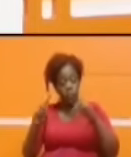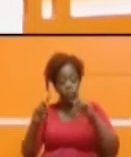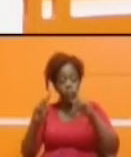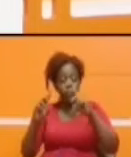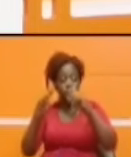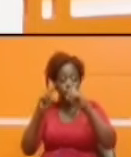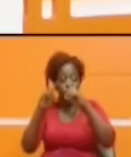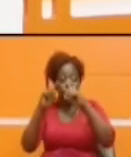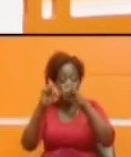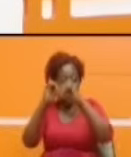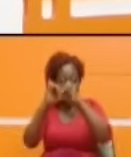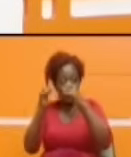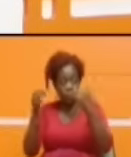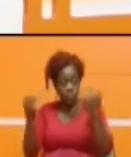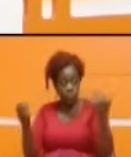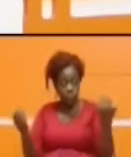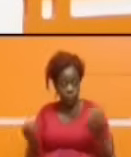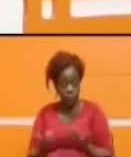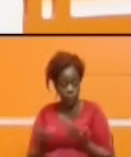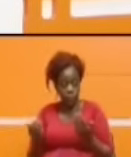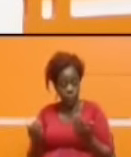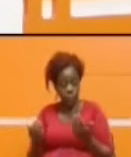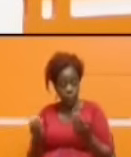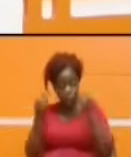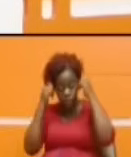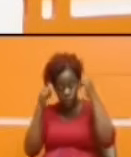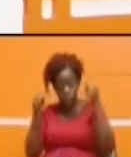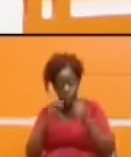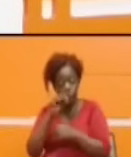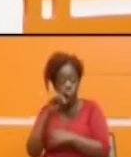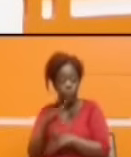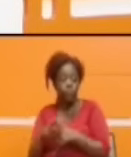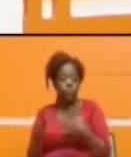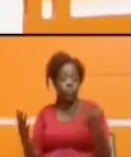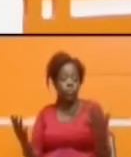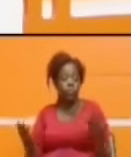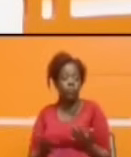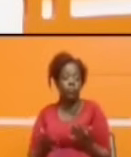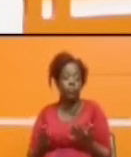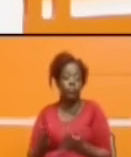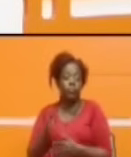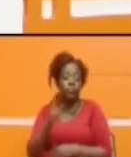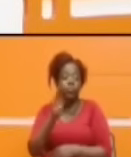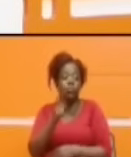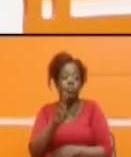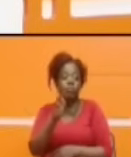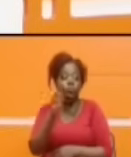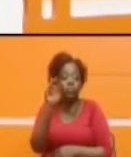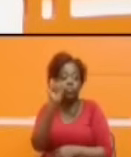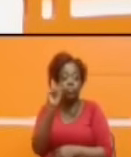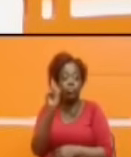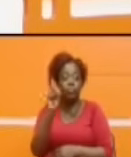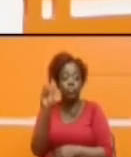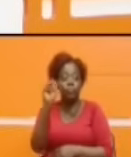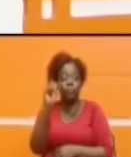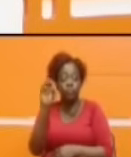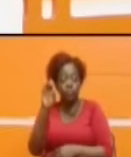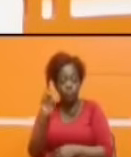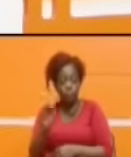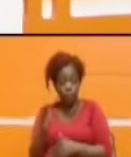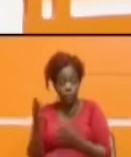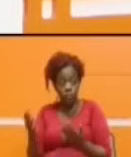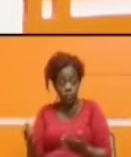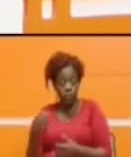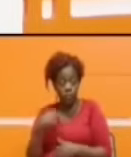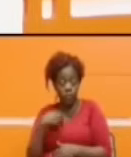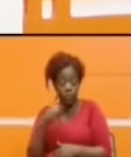yagikuba kityerera. Pulezidenti okwogera bino abadde ku kisaawe eky'Ebusesa mu disitulikiti ey'e Bugweri eggye